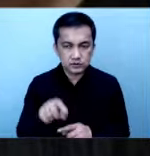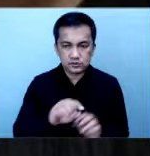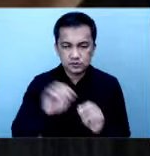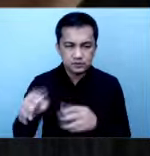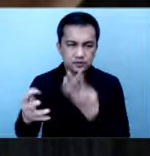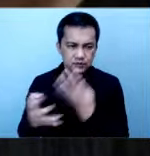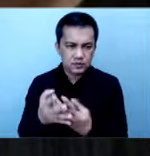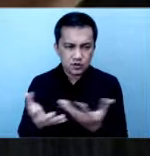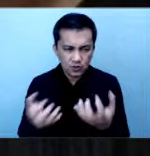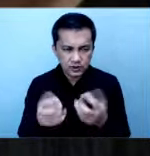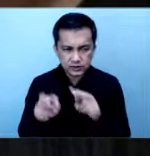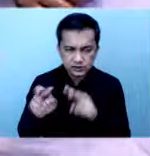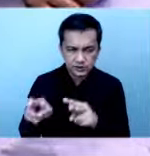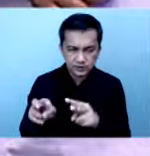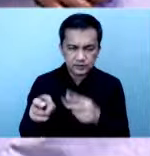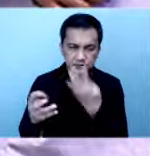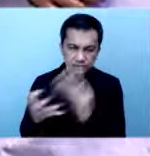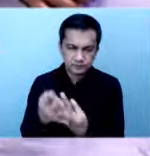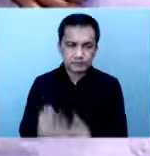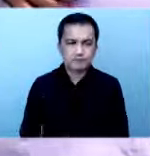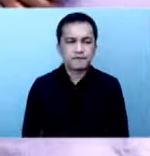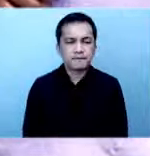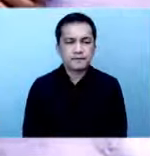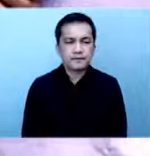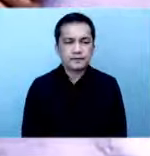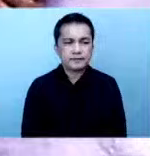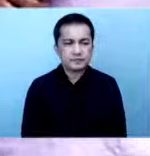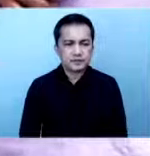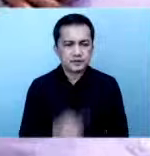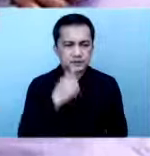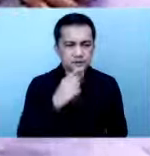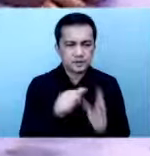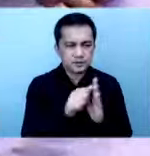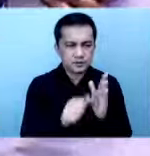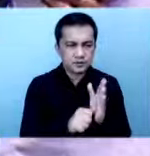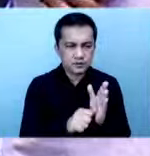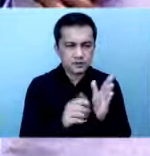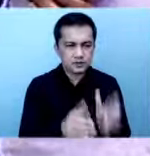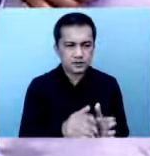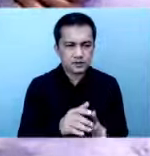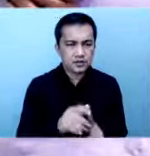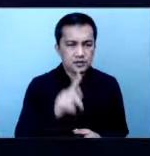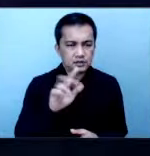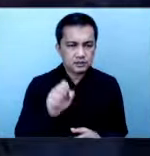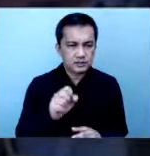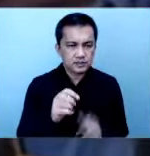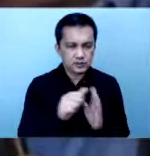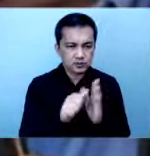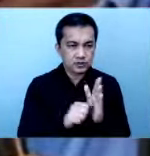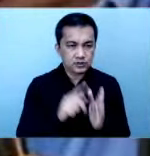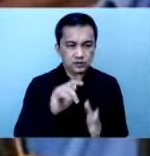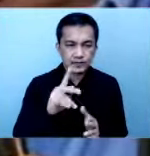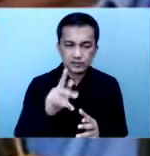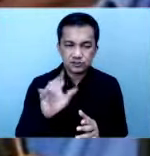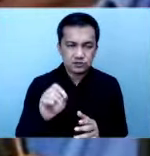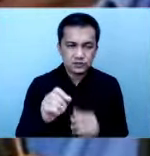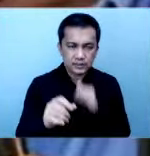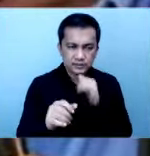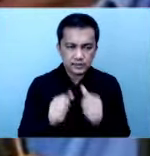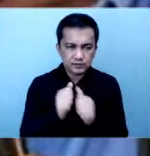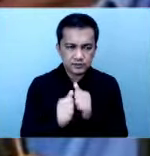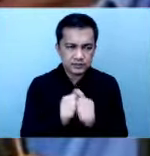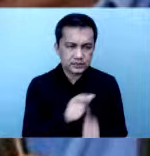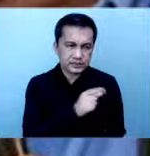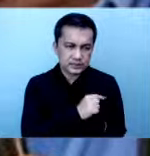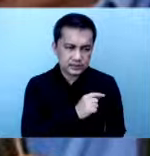to see him behind bars. Ayon naman sa abogado ni Teves na si Attorney Ferdinand Tupacio, hindi nangangahulugang guilty agad